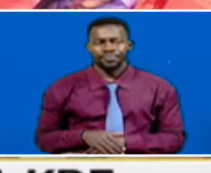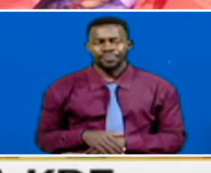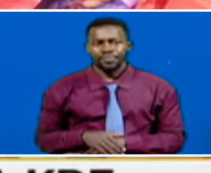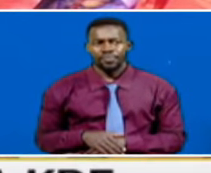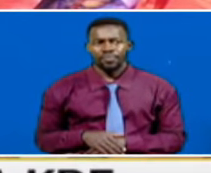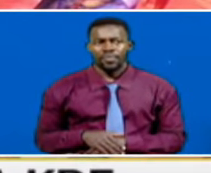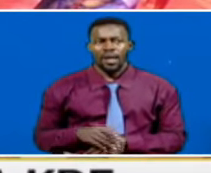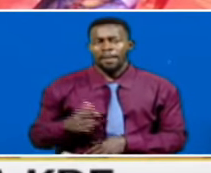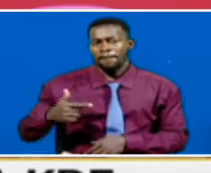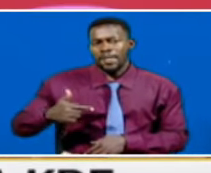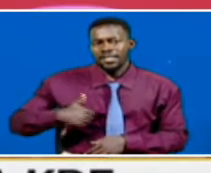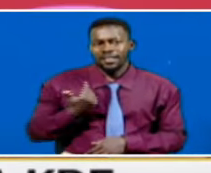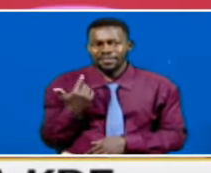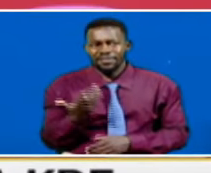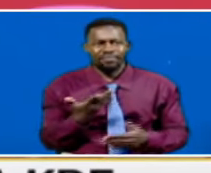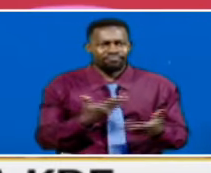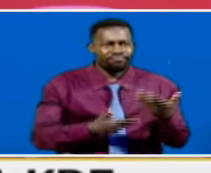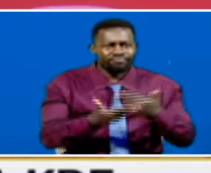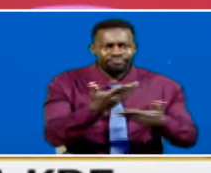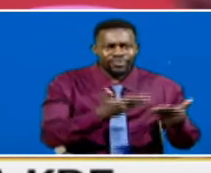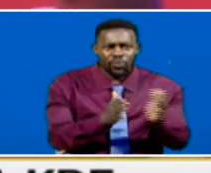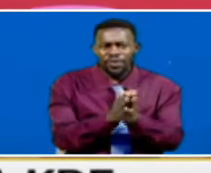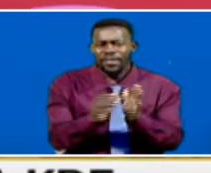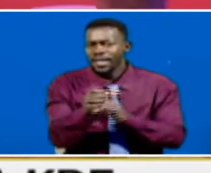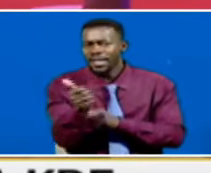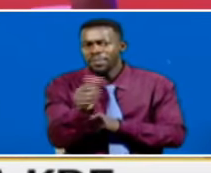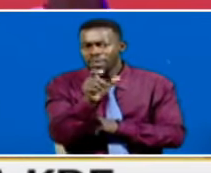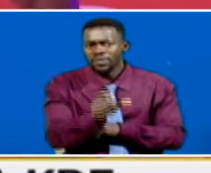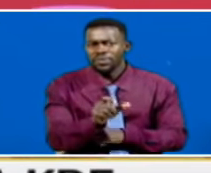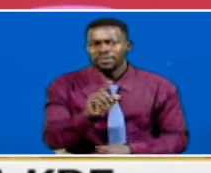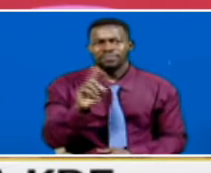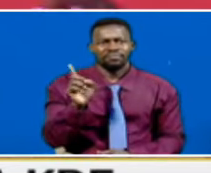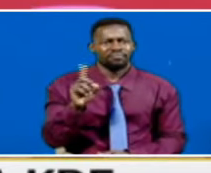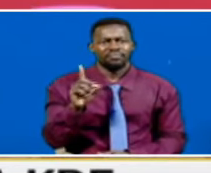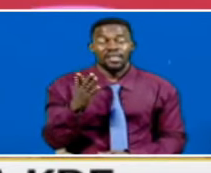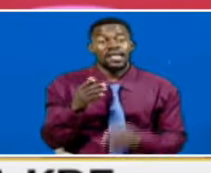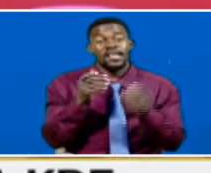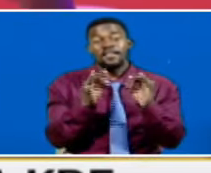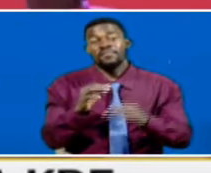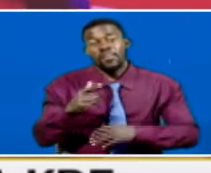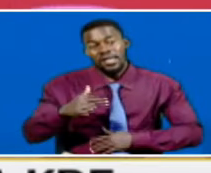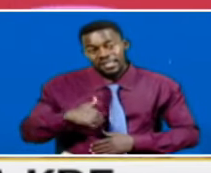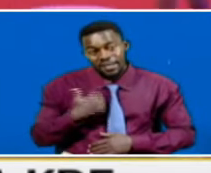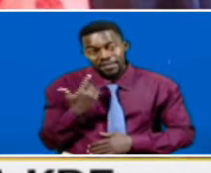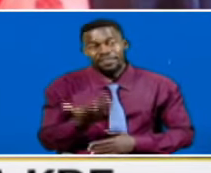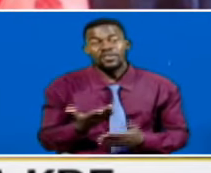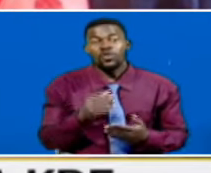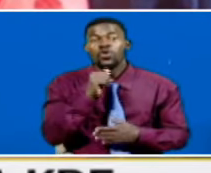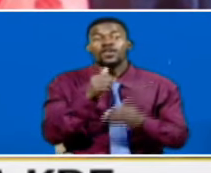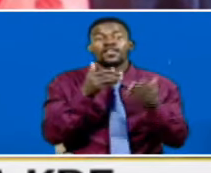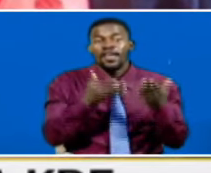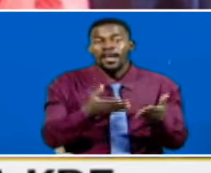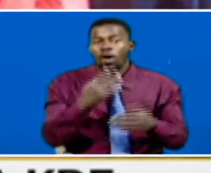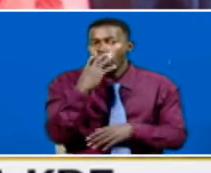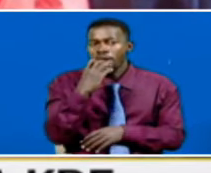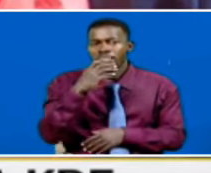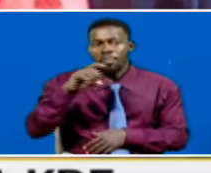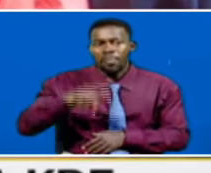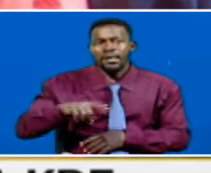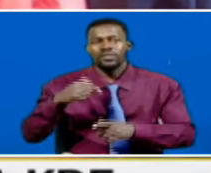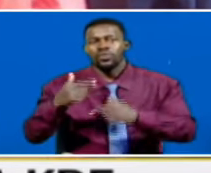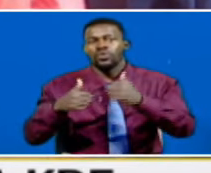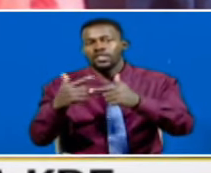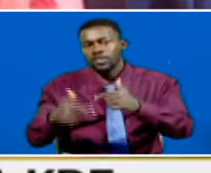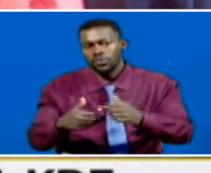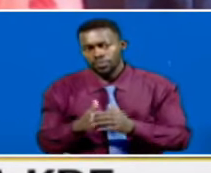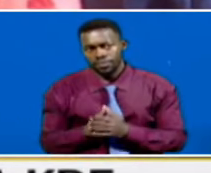sitakupeka milele na milele. Na hata kama mimi siko, ninataka ODM ibaki iendelee mbele. Siseme